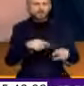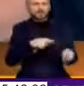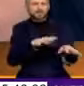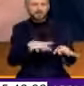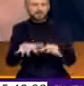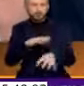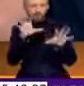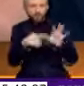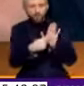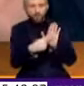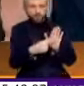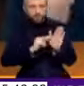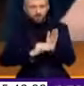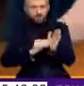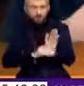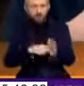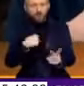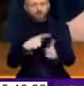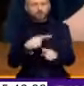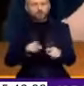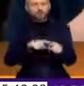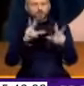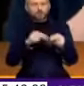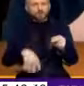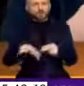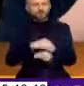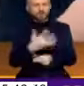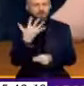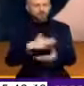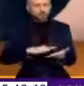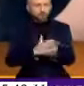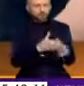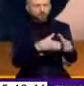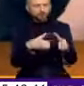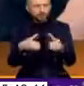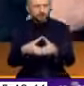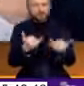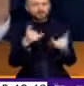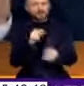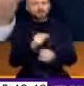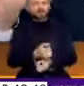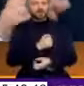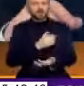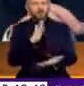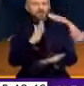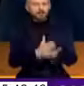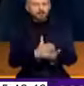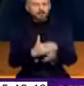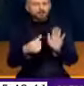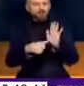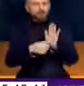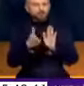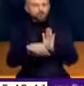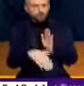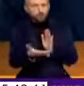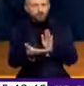Це в законі, це в законі написано. Так. Більше того, це обіцянка всіх 5 політичних фракцій. Зараз їх, на жаль, є 6 уже.